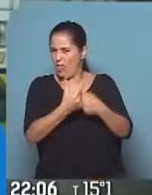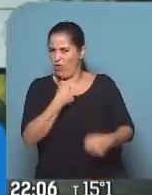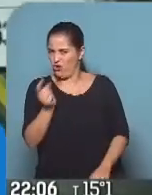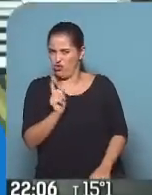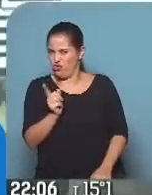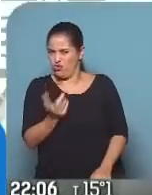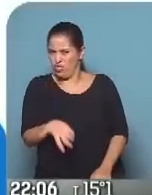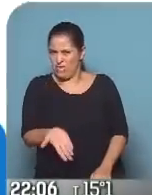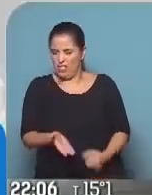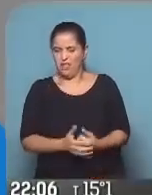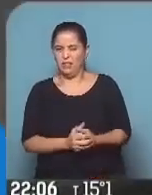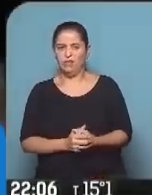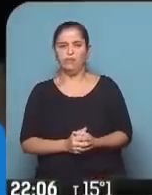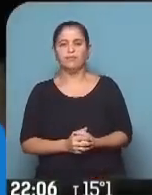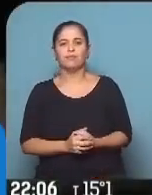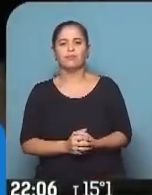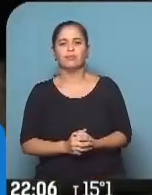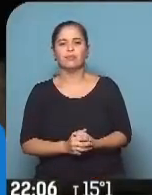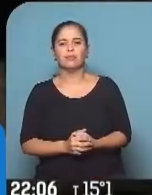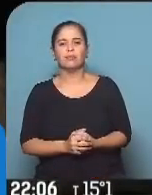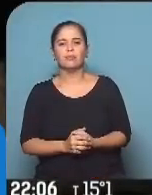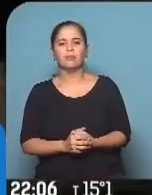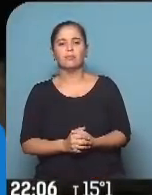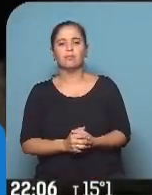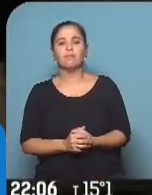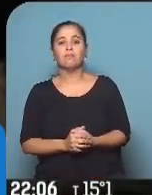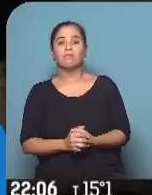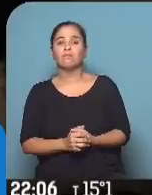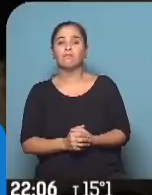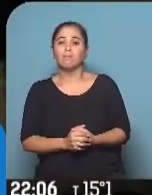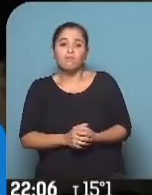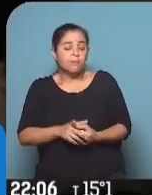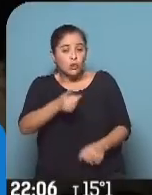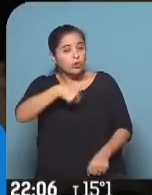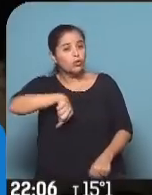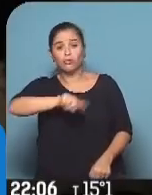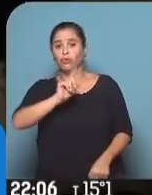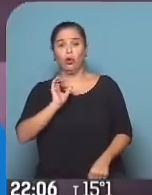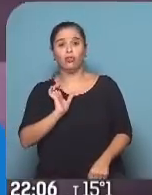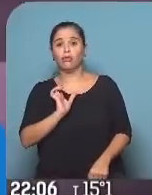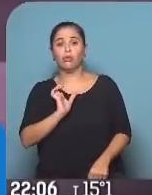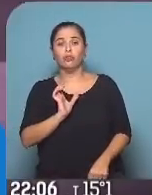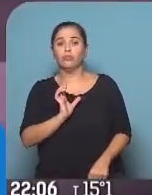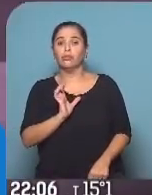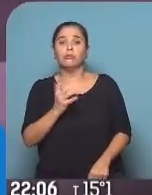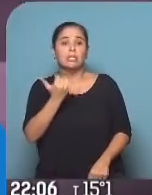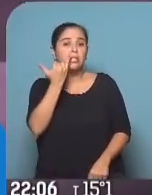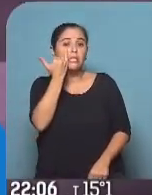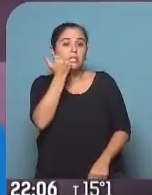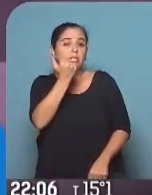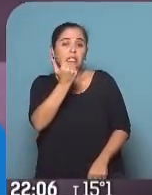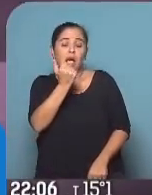Trump. 中方的立场和态度是一贯的、明确的。